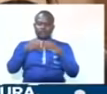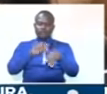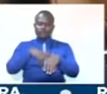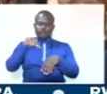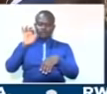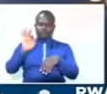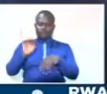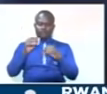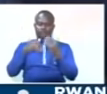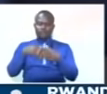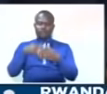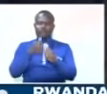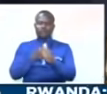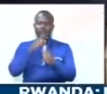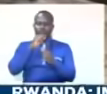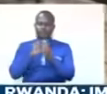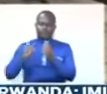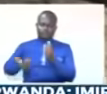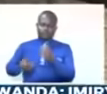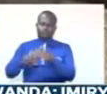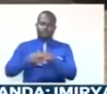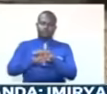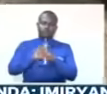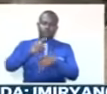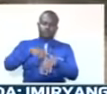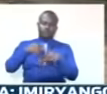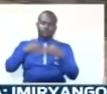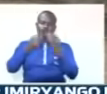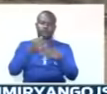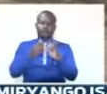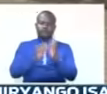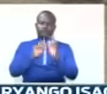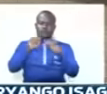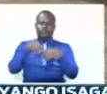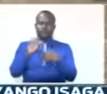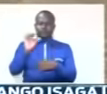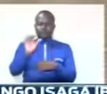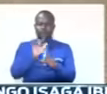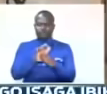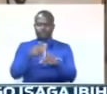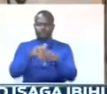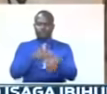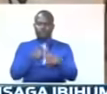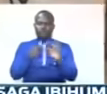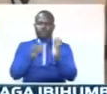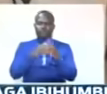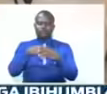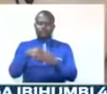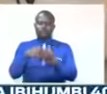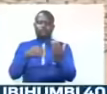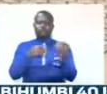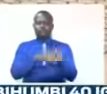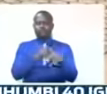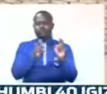eshatu buri mugabo n'umugore couple binjira ku isaha bahawe kandi ababagaragiye ari mbarwa ni mu gihe nyamara mu bihe bisanzwe